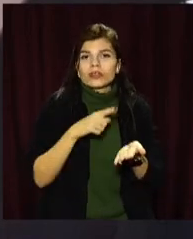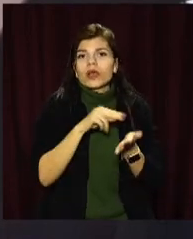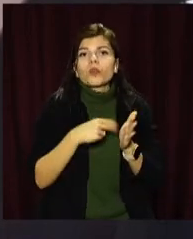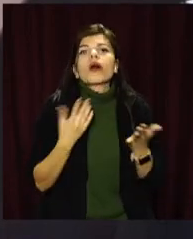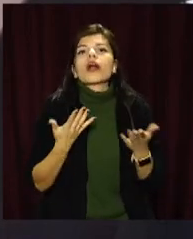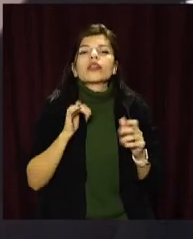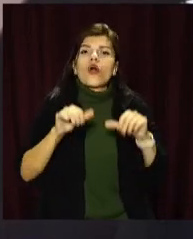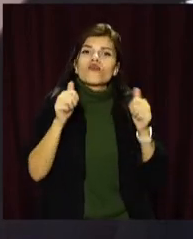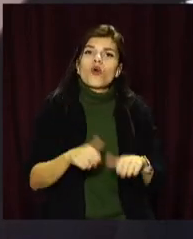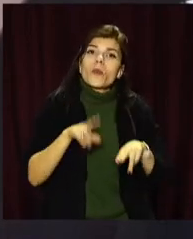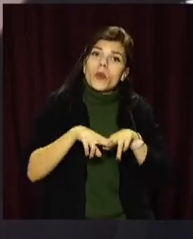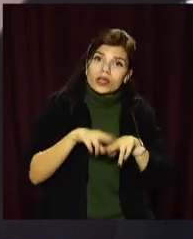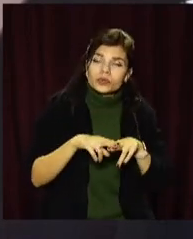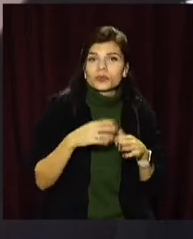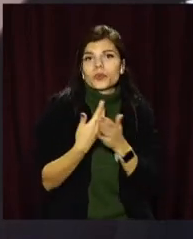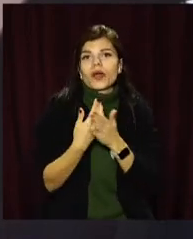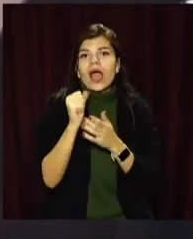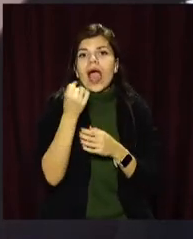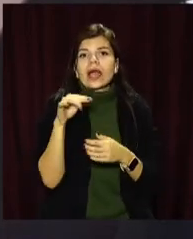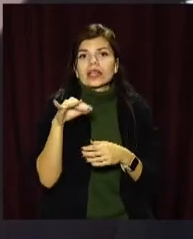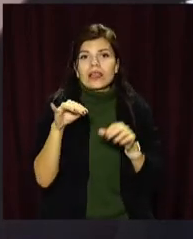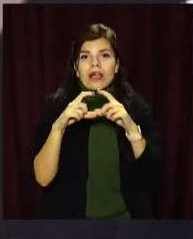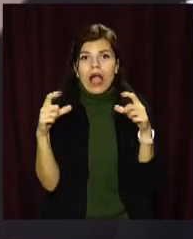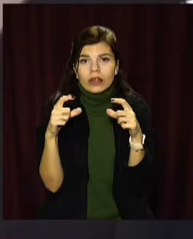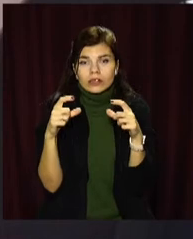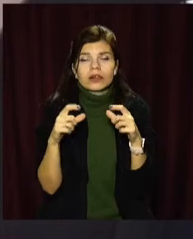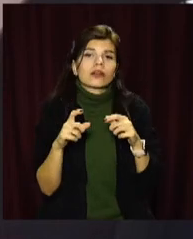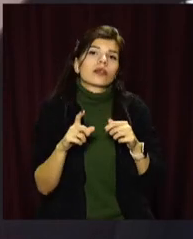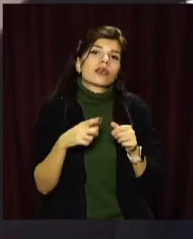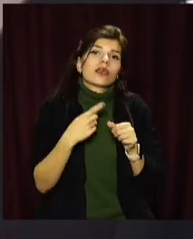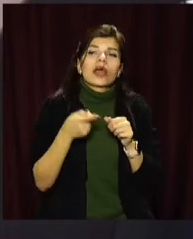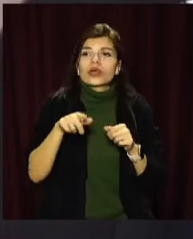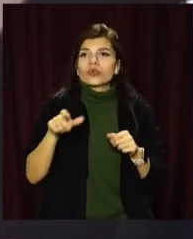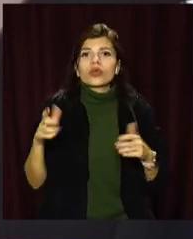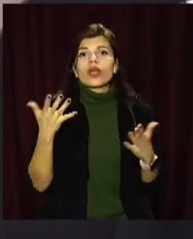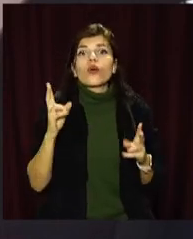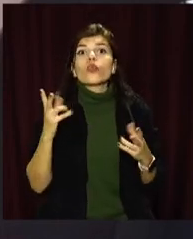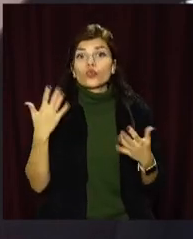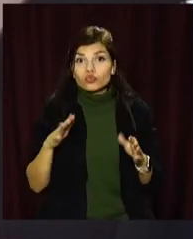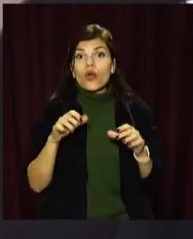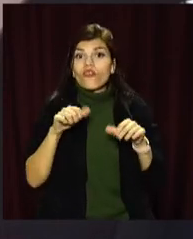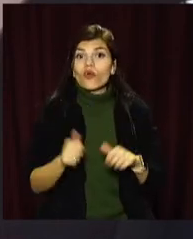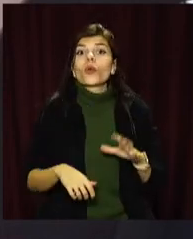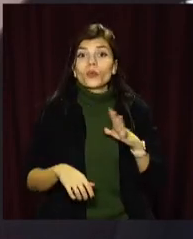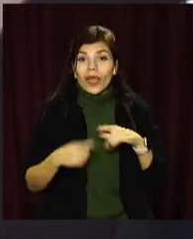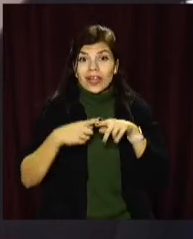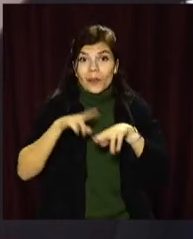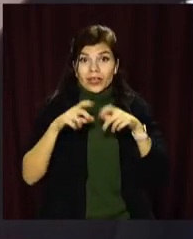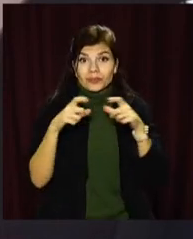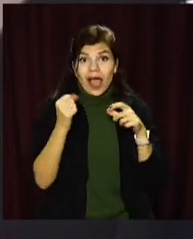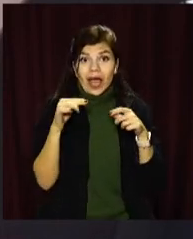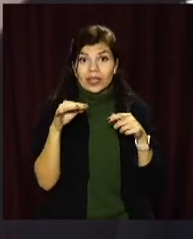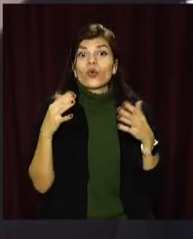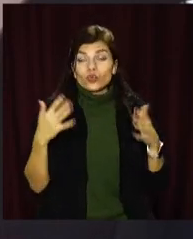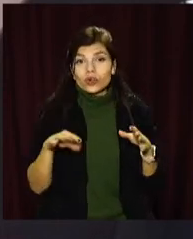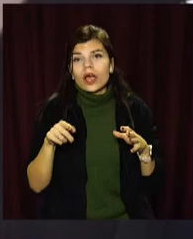як для оформлення паспорту у вигляді ID-картки, так і потім потрібна тим громадянам, які вже її оформили цей паспорт, ну